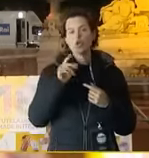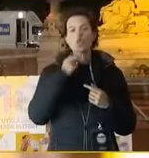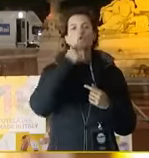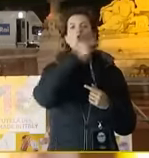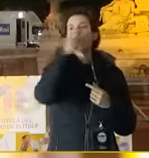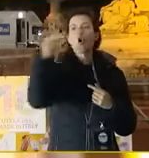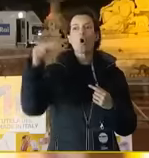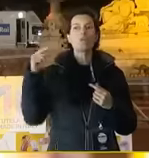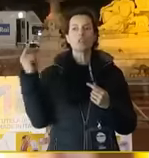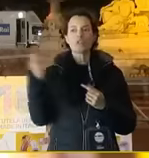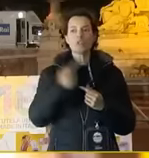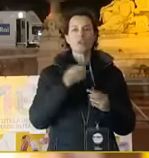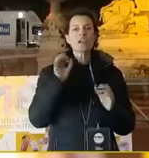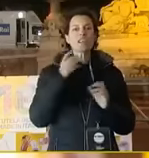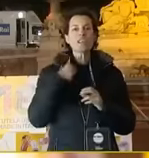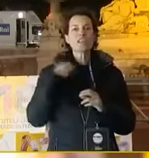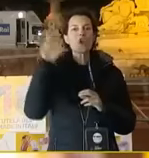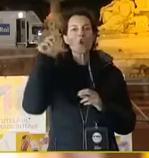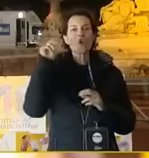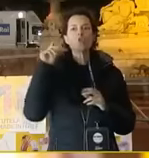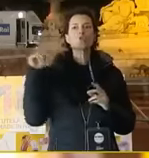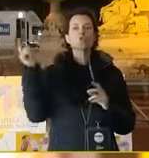conoscessi vi chiamerei per nome ad uno.